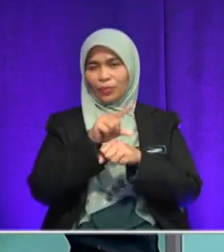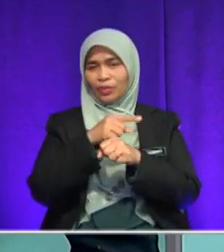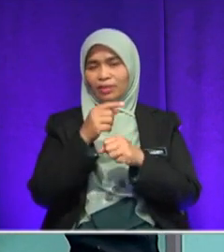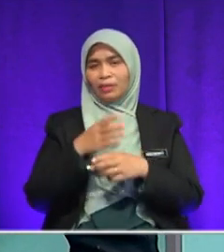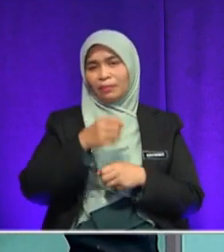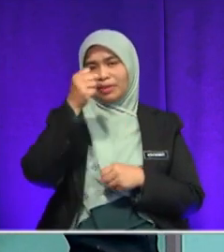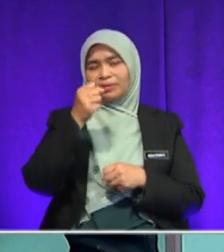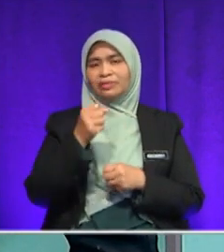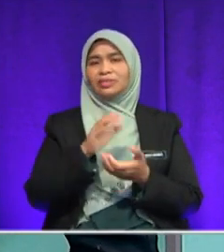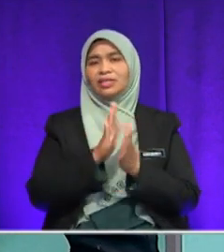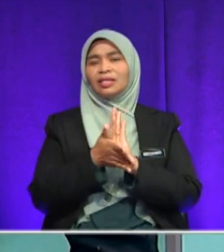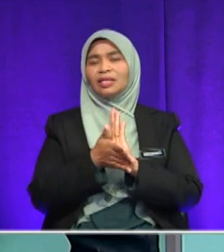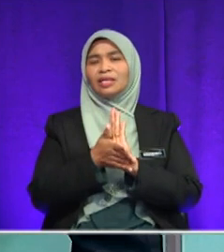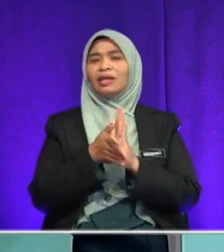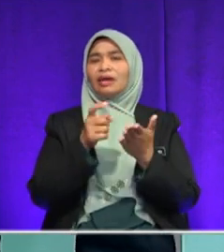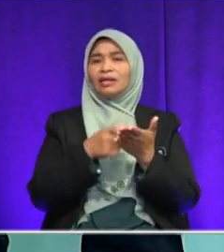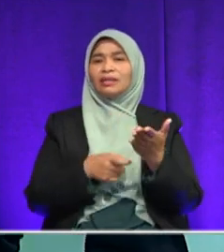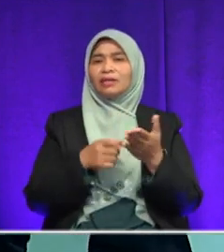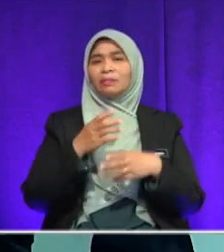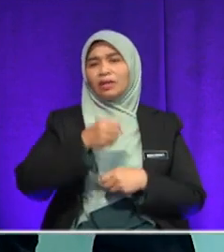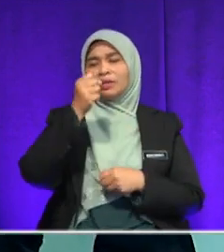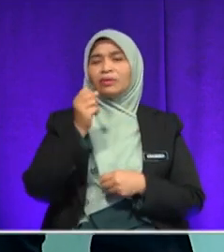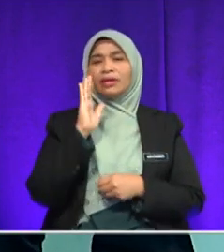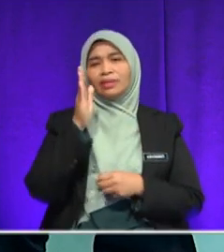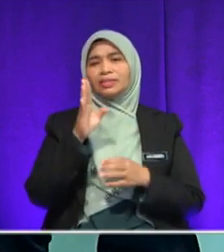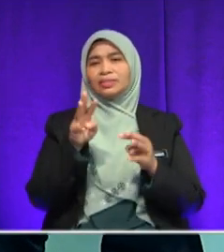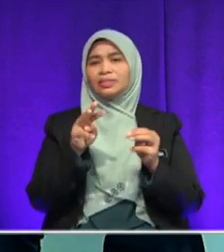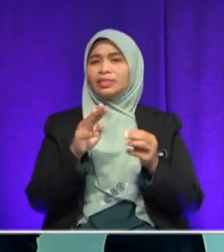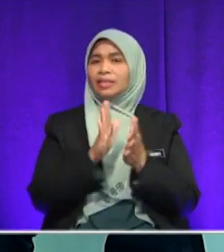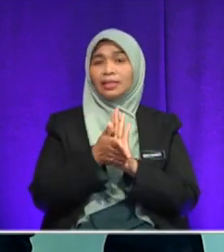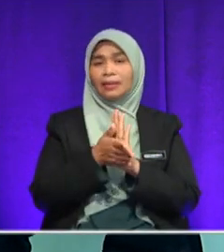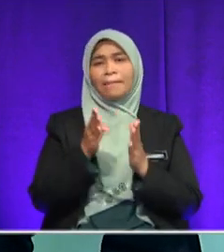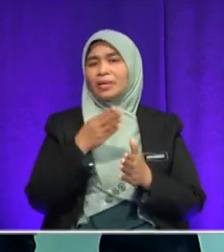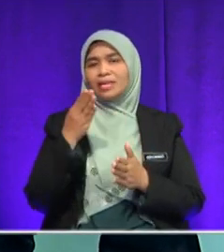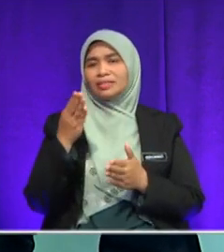kembali normal lah, kembali jatuh dan sebagainya. Okey, so musim